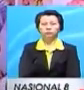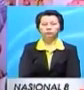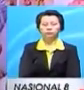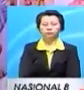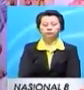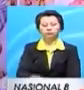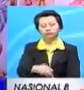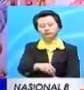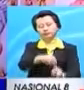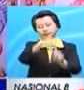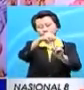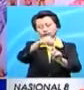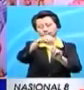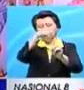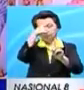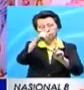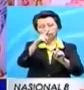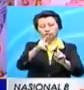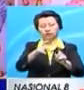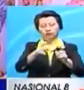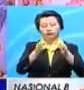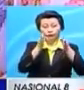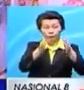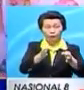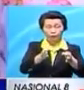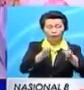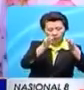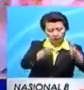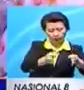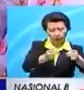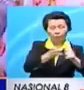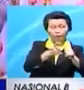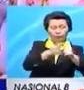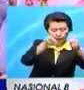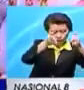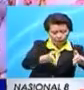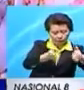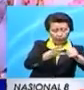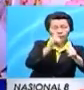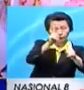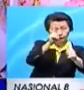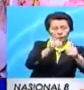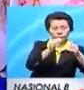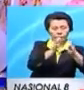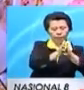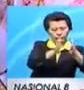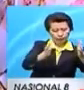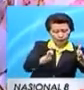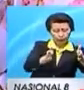Keutamaan untuk fasa mula-mula ni, kita fokuskan kepada